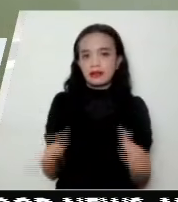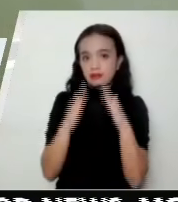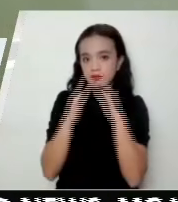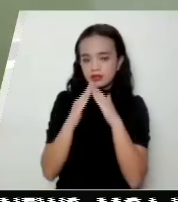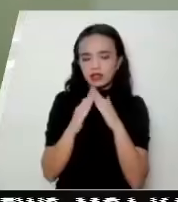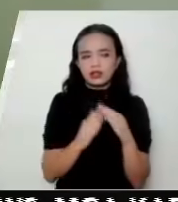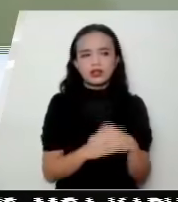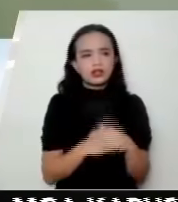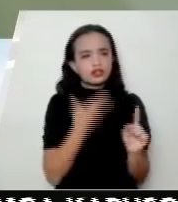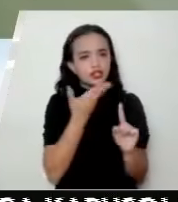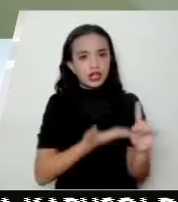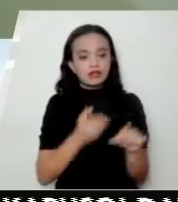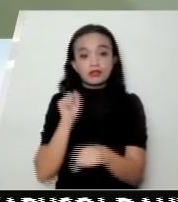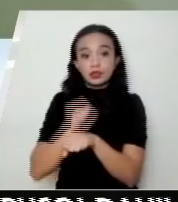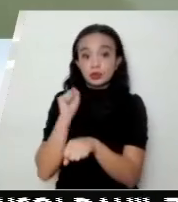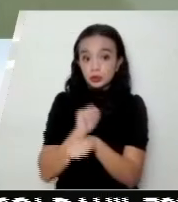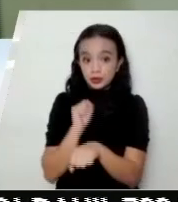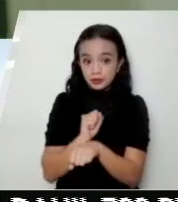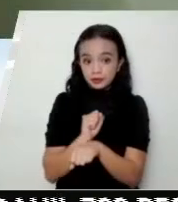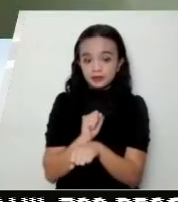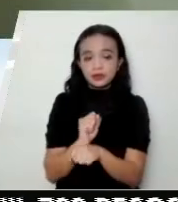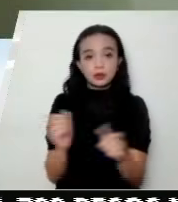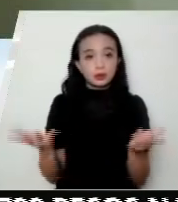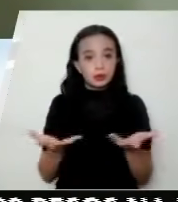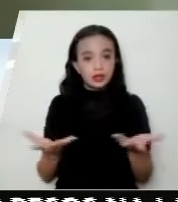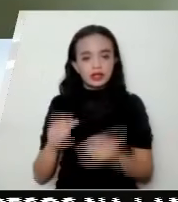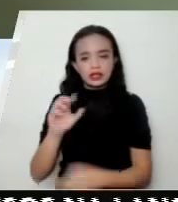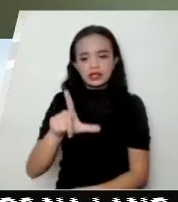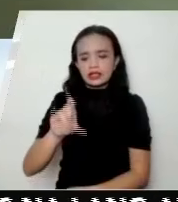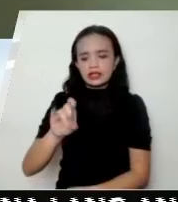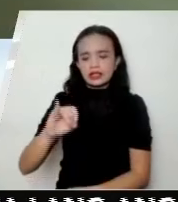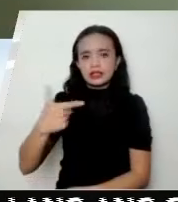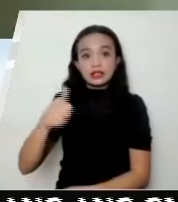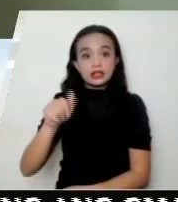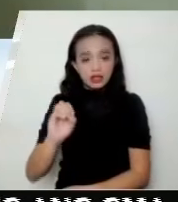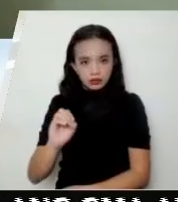an employee in Ligao. Lucky pick for